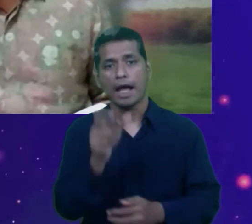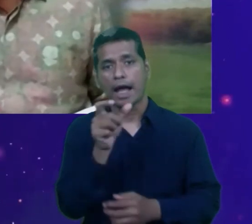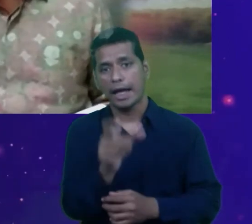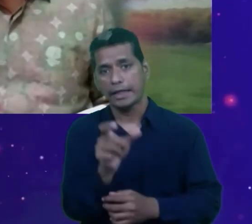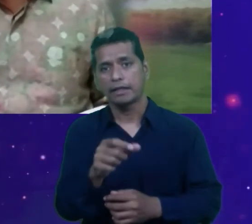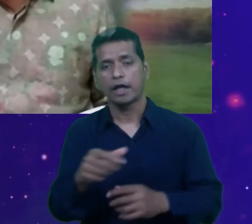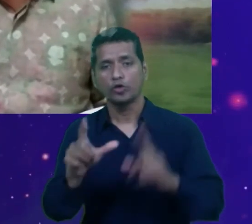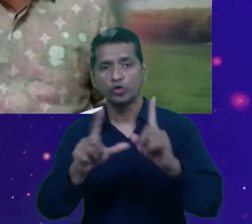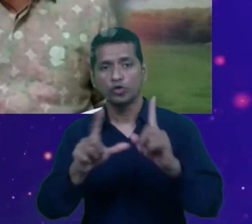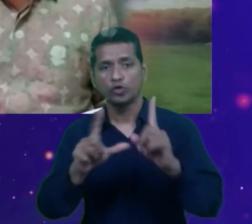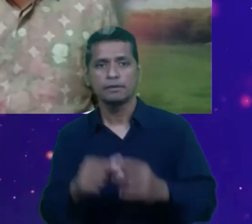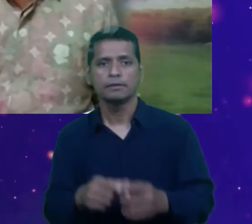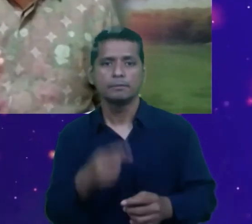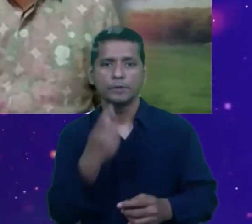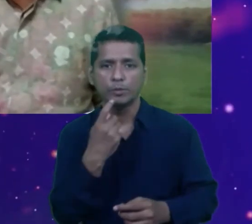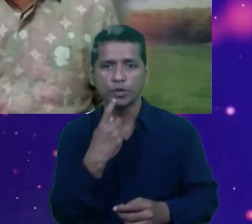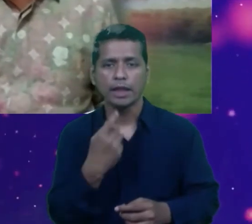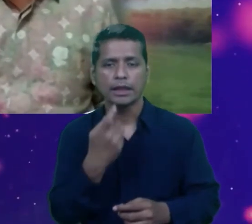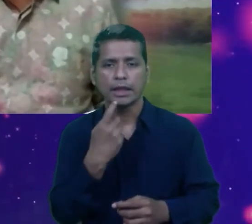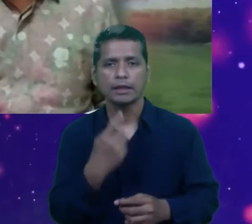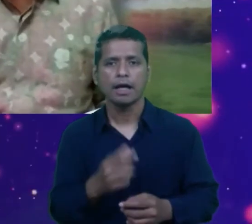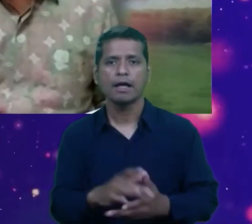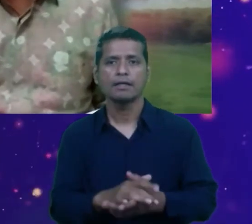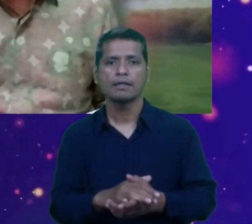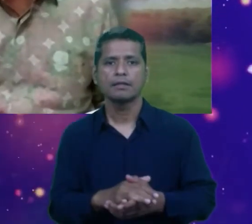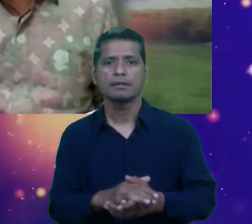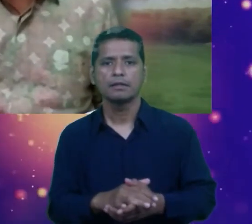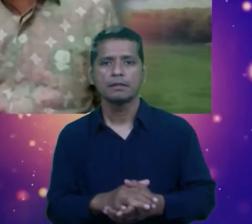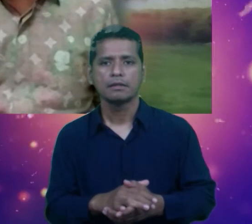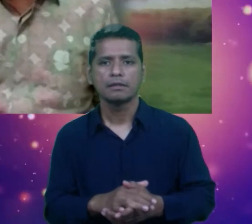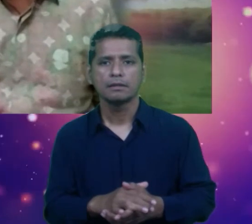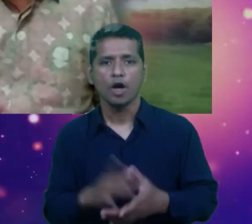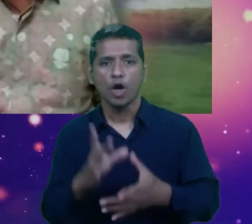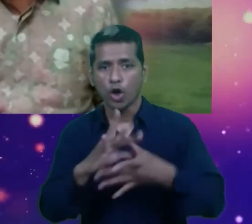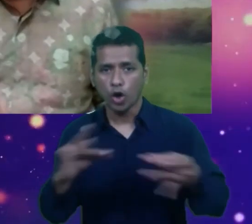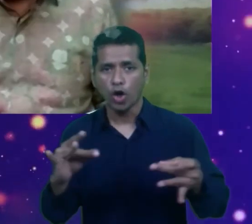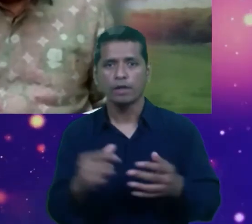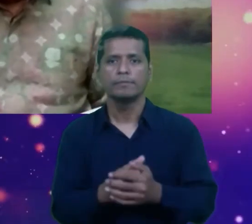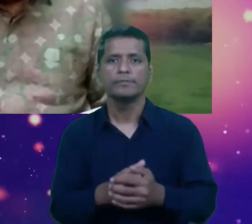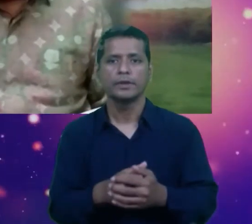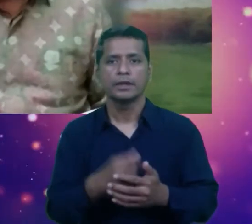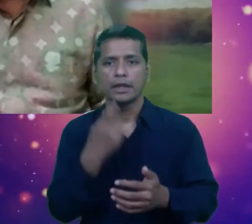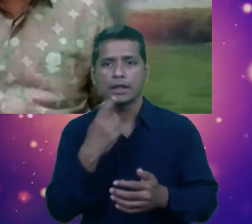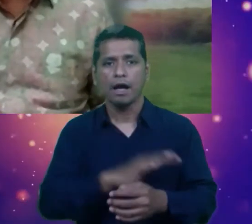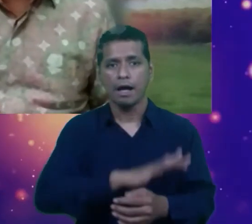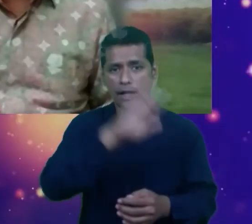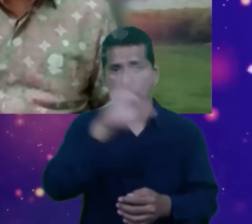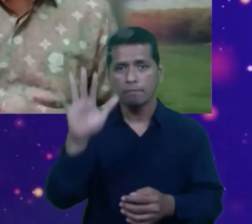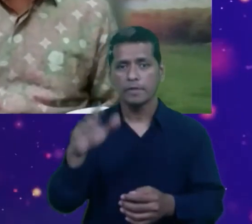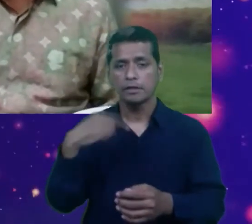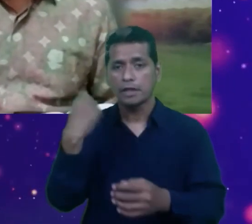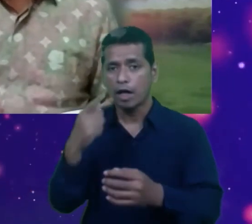akhir kitab Wahyu juga menyebutkan ketiga pribadi kealahan ini yang adalah Esa. Saya pikir demikian